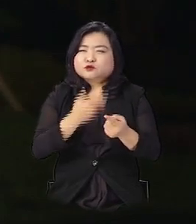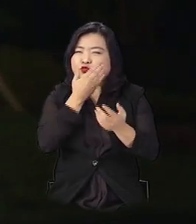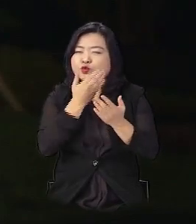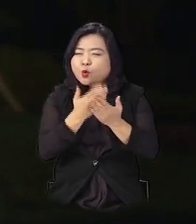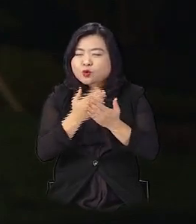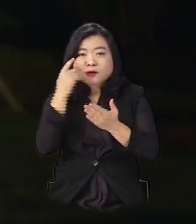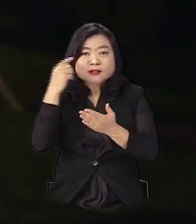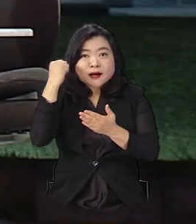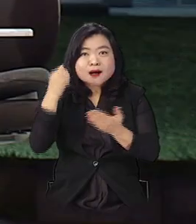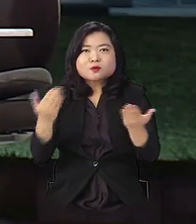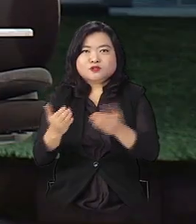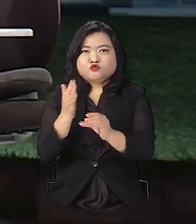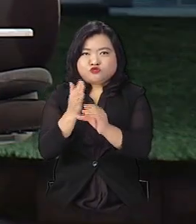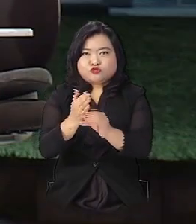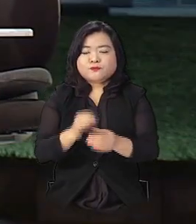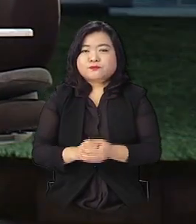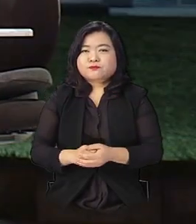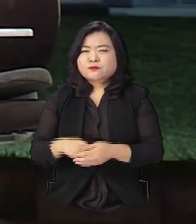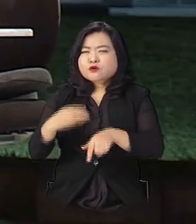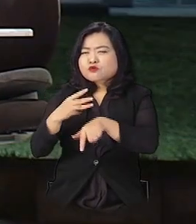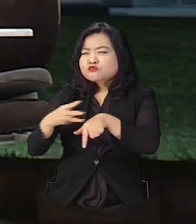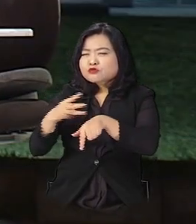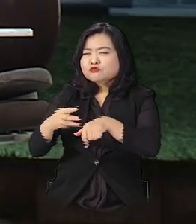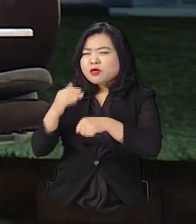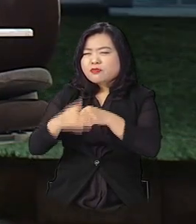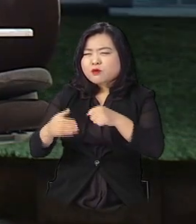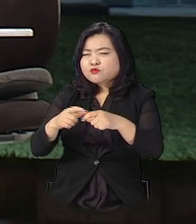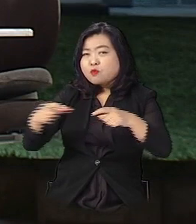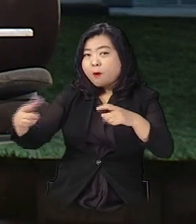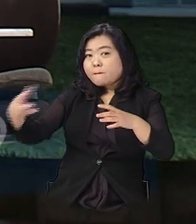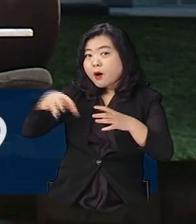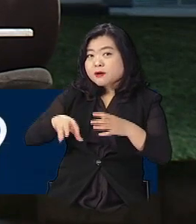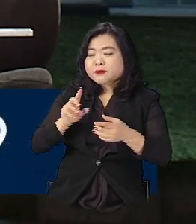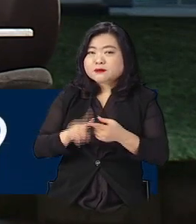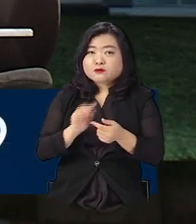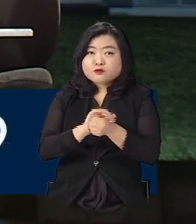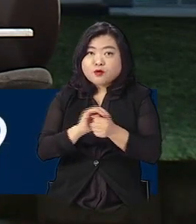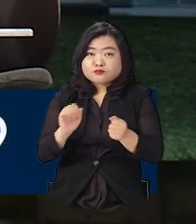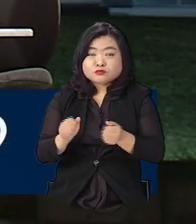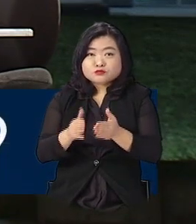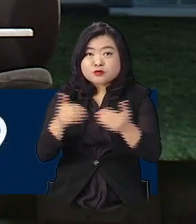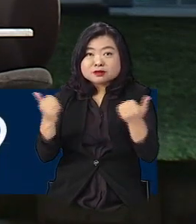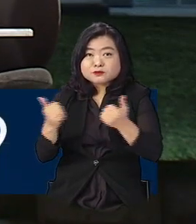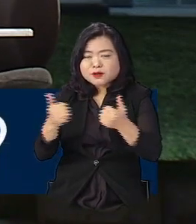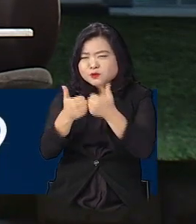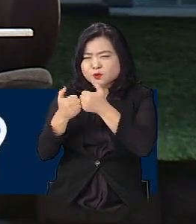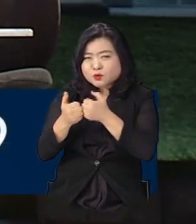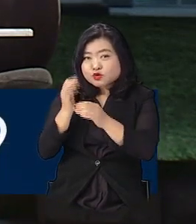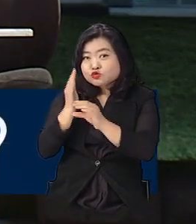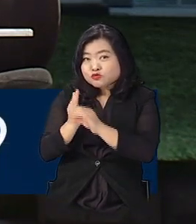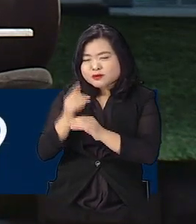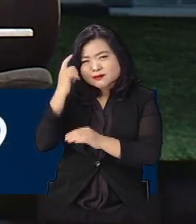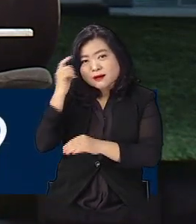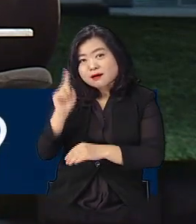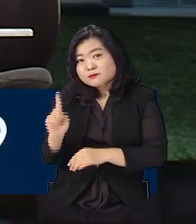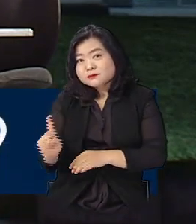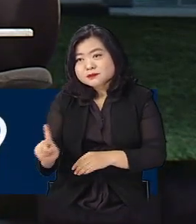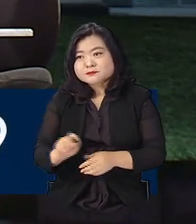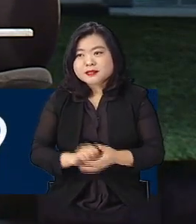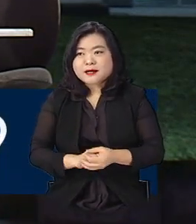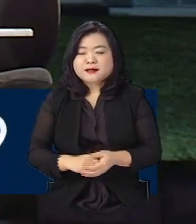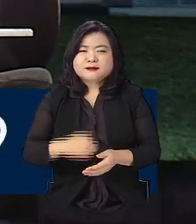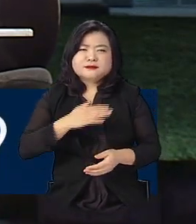있습니다. 또 군위군의 대구 편입을 놓고 경북도 의회에서 논의가 진행 중인데요. 어떤 생각을 가지고